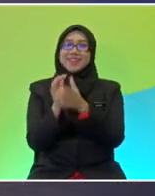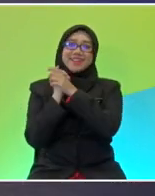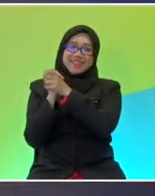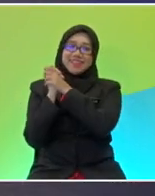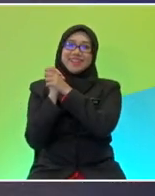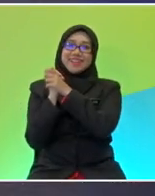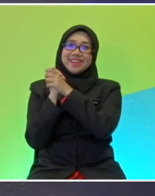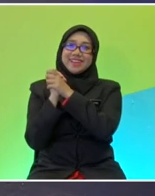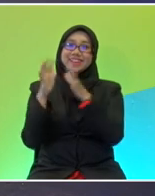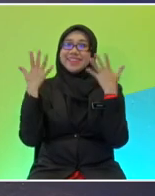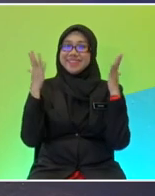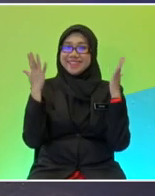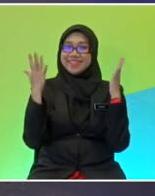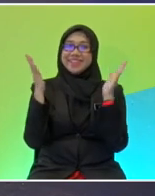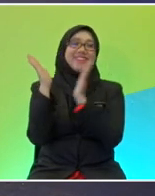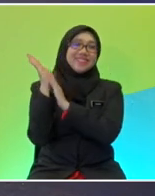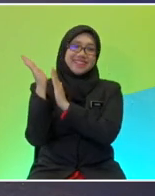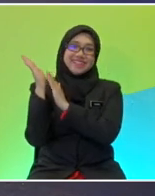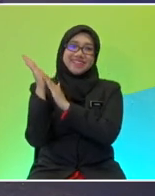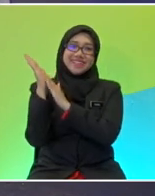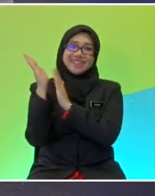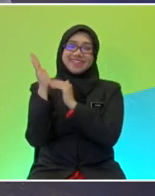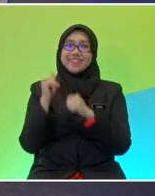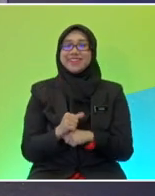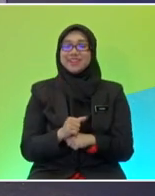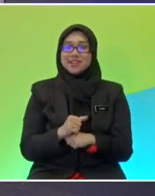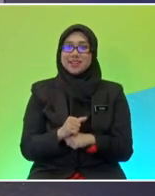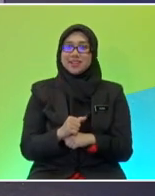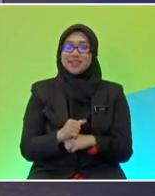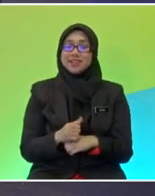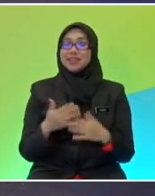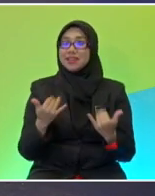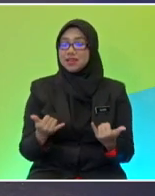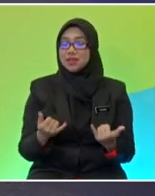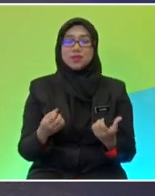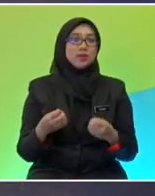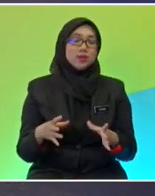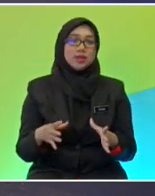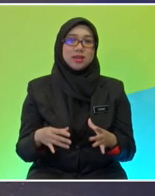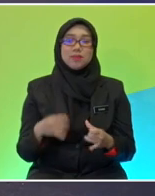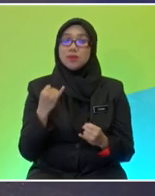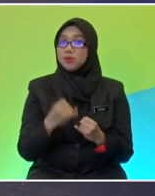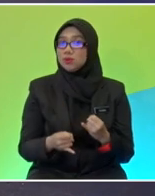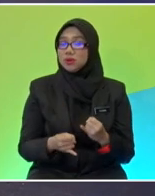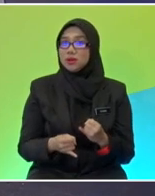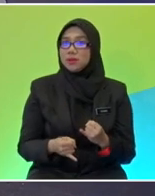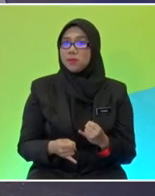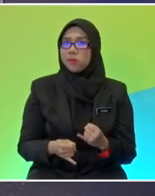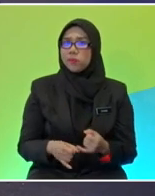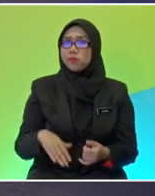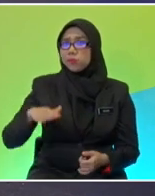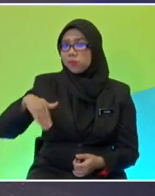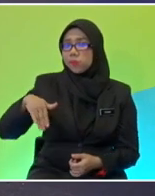bagi tepukan kepada anda diri sendiri semua Baiklah Nampaknya kita telah pun tiba ke Penghujung episode kali ini tapi sebelum